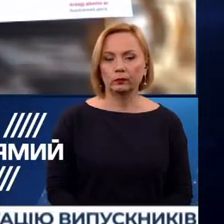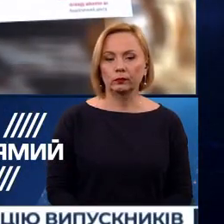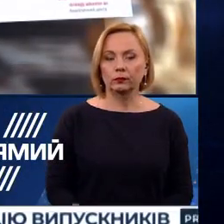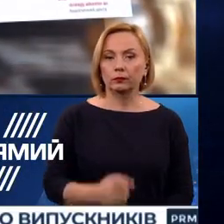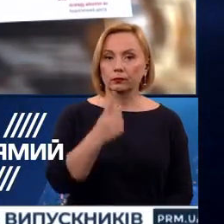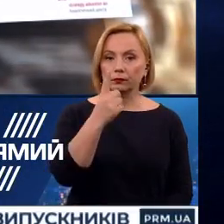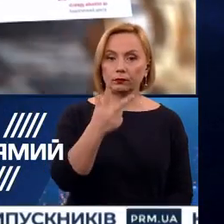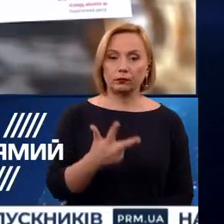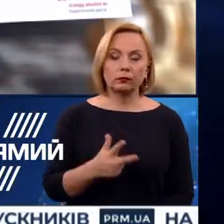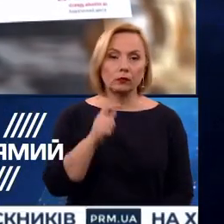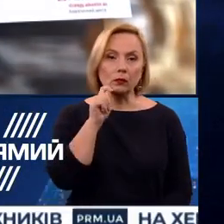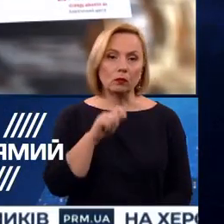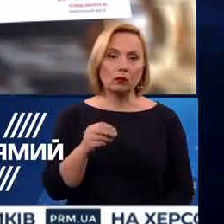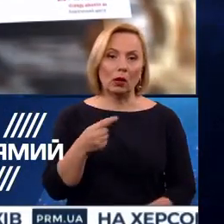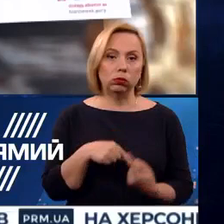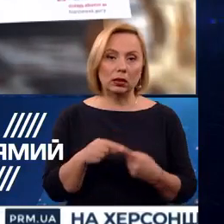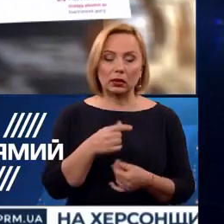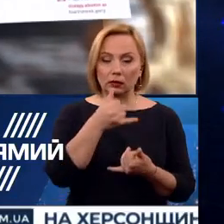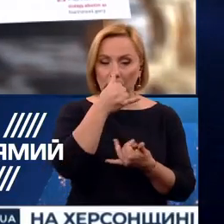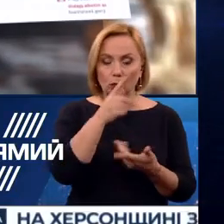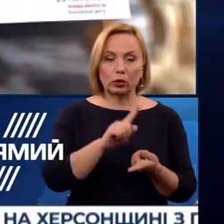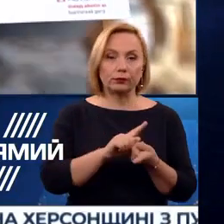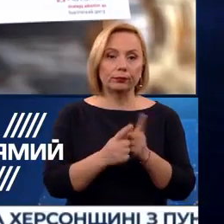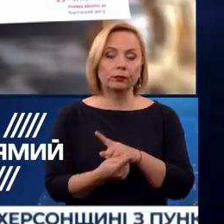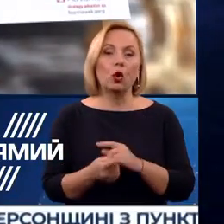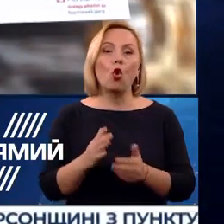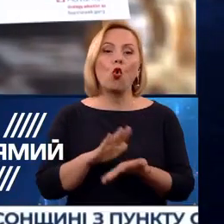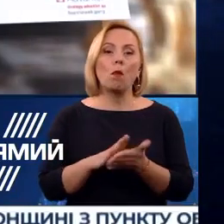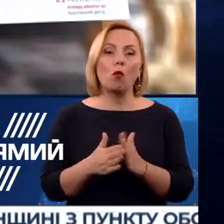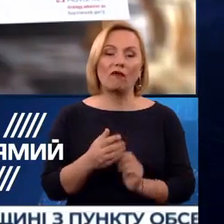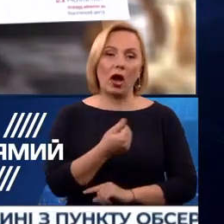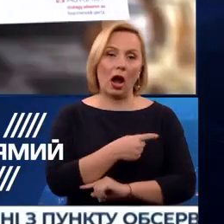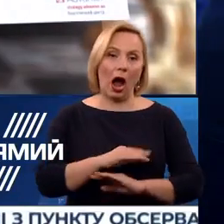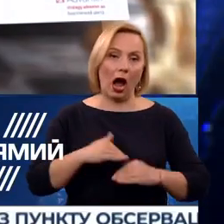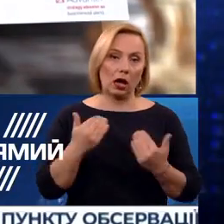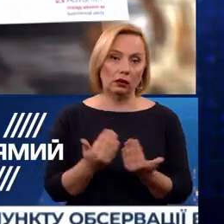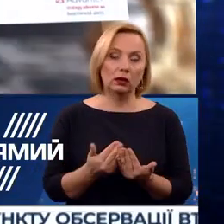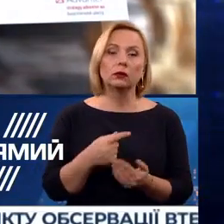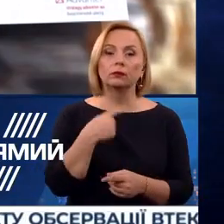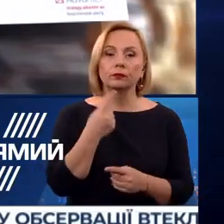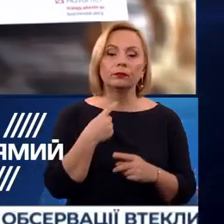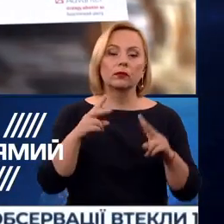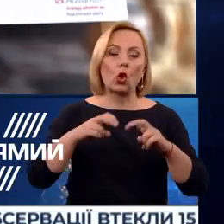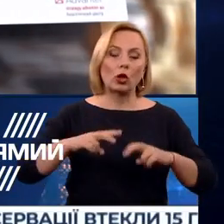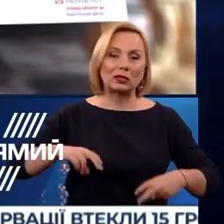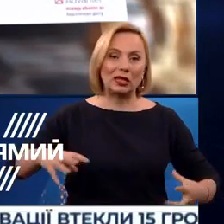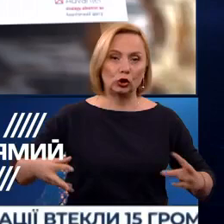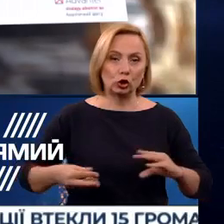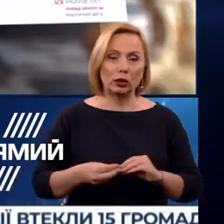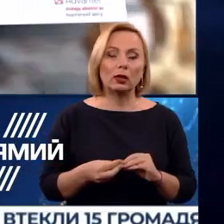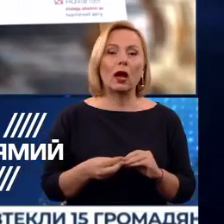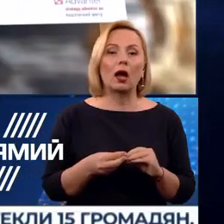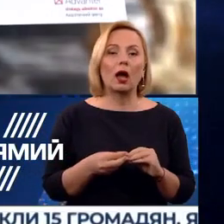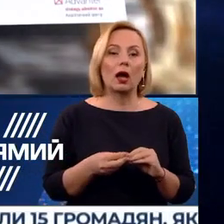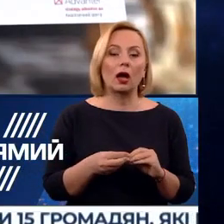Третина українського бізнесу не може перебудуватися під умови карантину. Про це йдеться у дослідженні Adventure Group спільно з